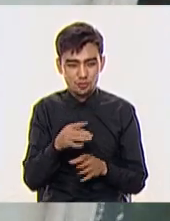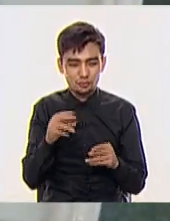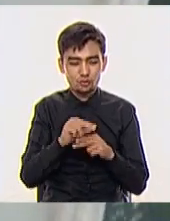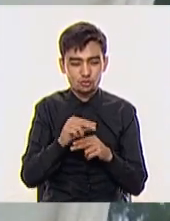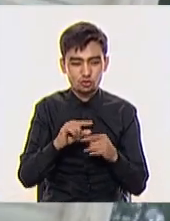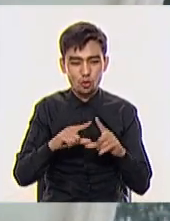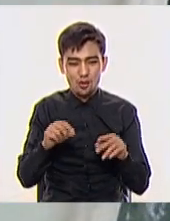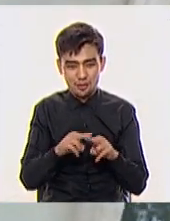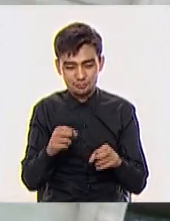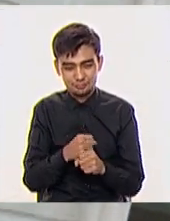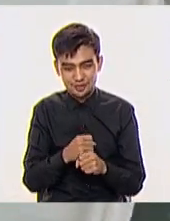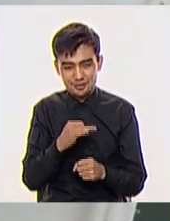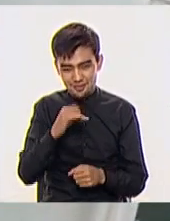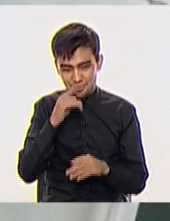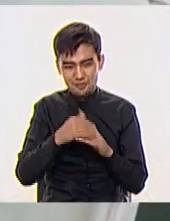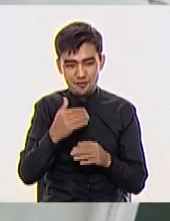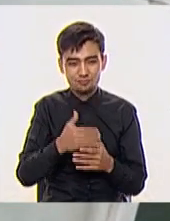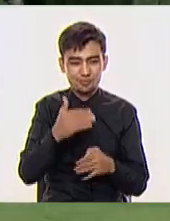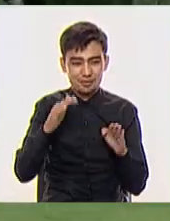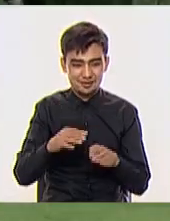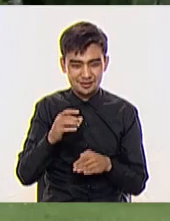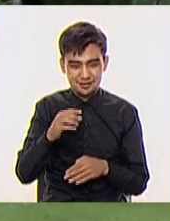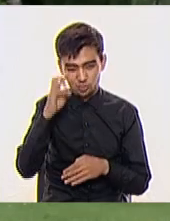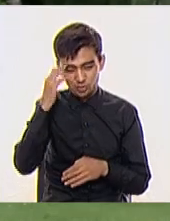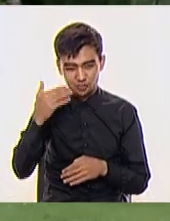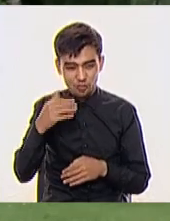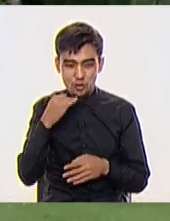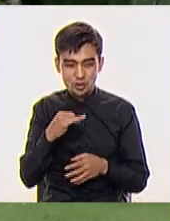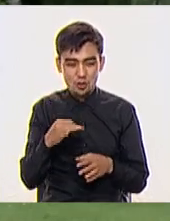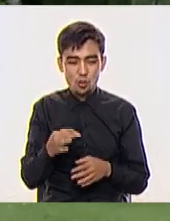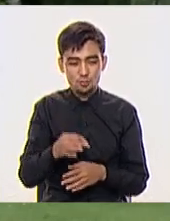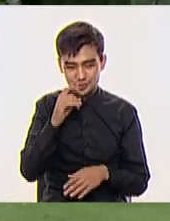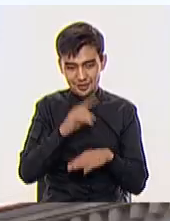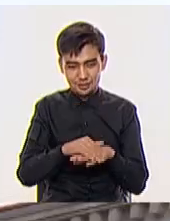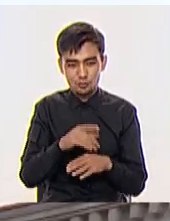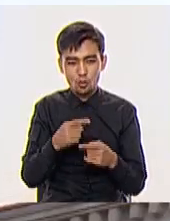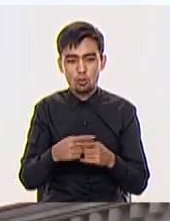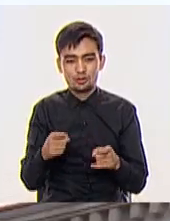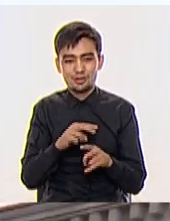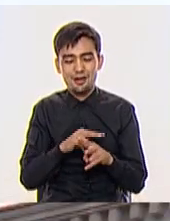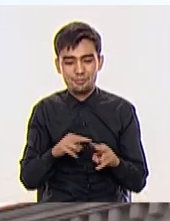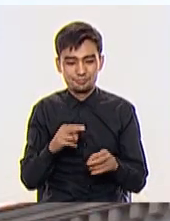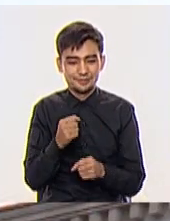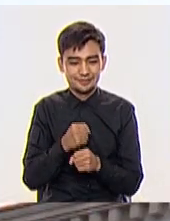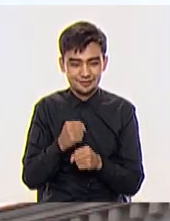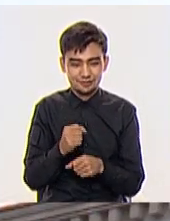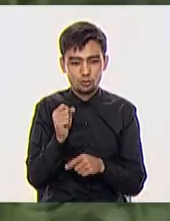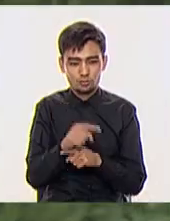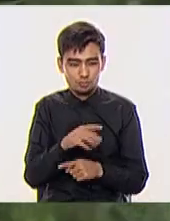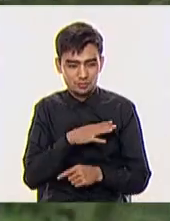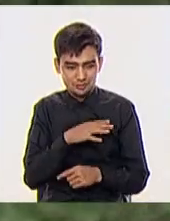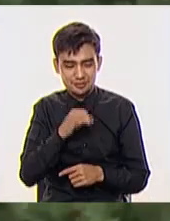Ал әкімдік ғимаратқа 2018 жылы ағымдағы жөндеу жүргізіліп, келер жылы облыс әкімінің қонақ үй мақсатында қолдану туралы тапсырмасы болғанын